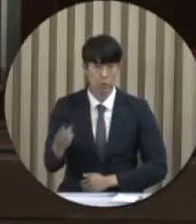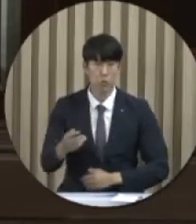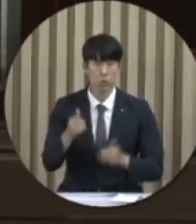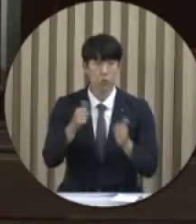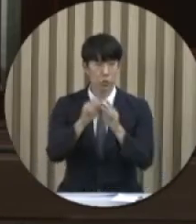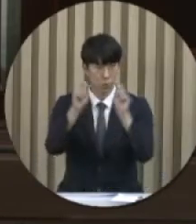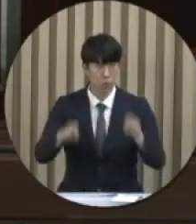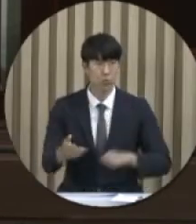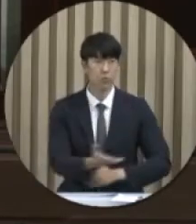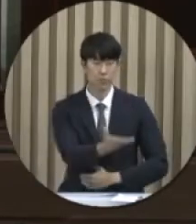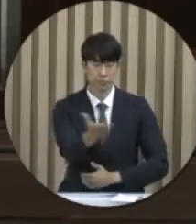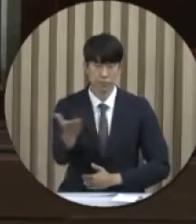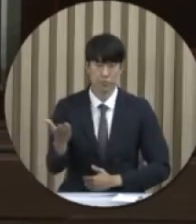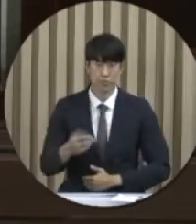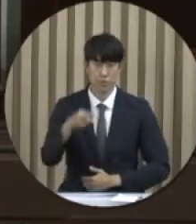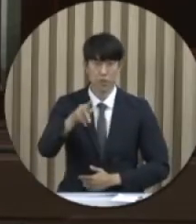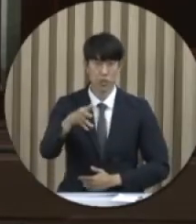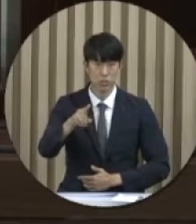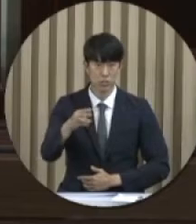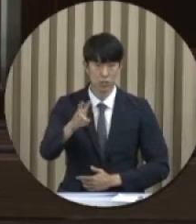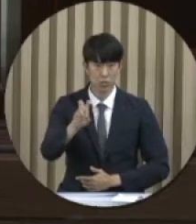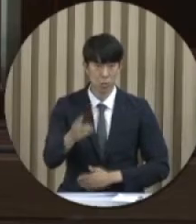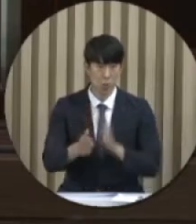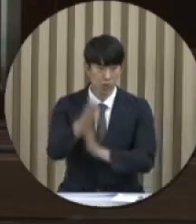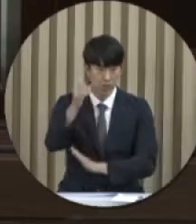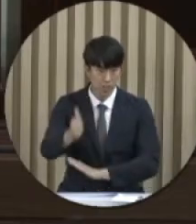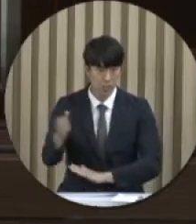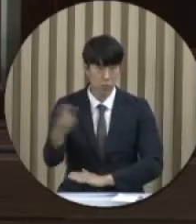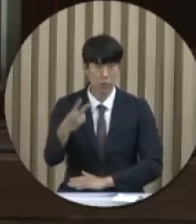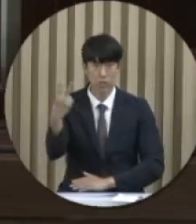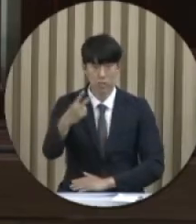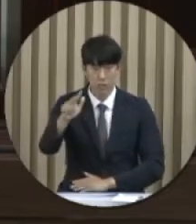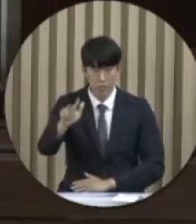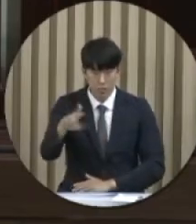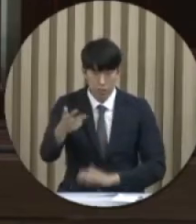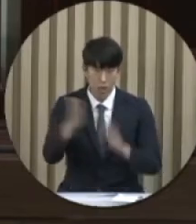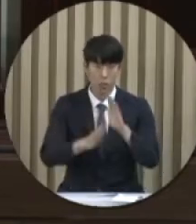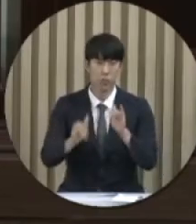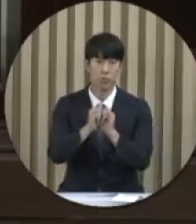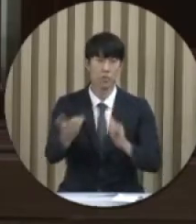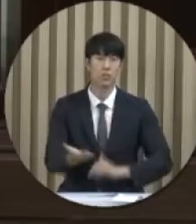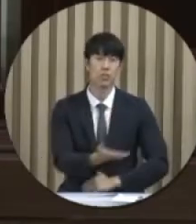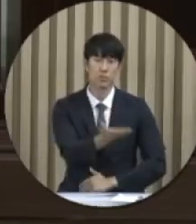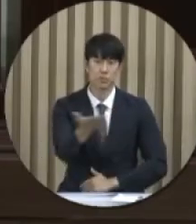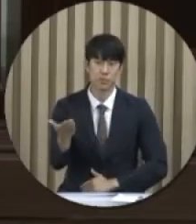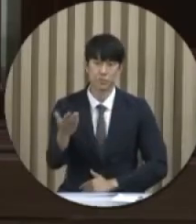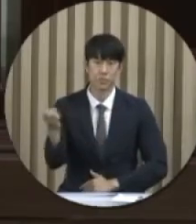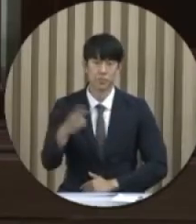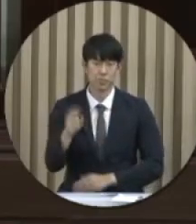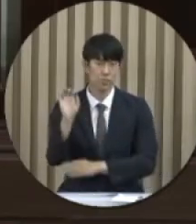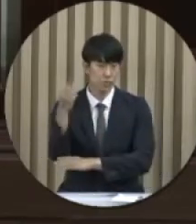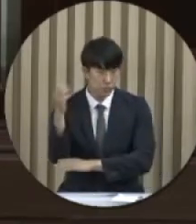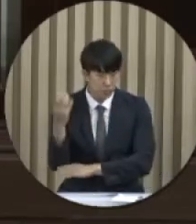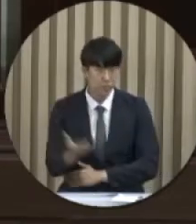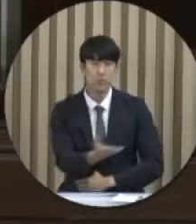여러분, 서철모 시장님과 2,700여 공직자 여러분, 그리고 언론인